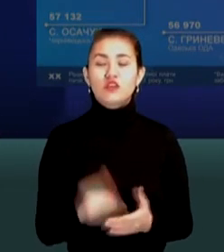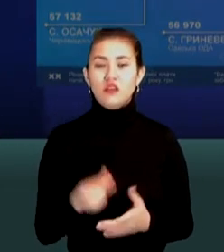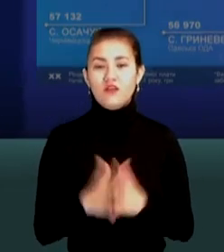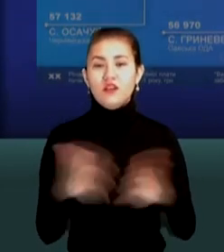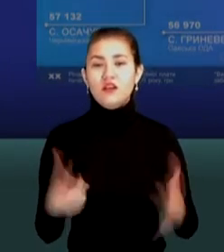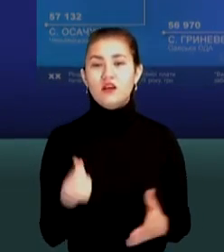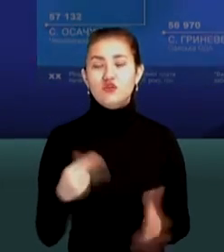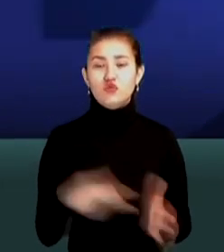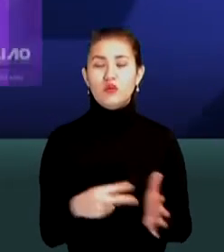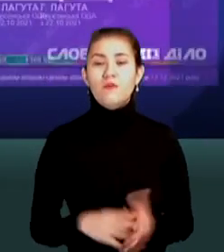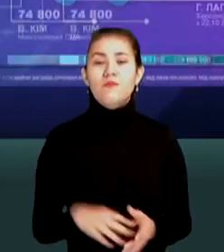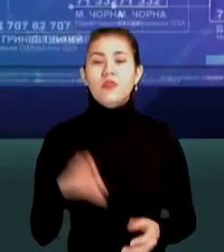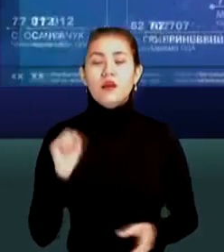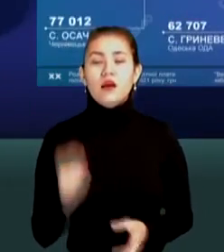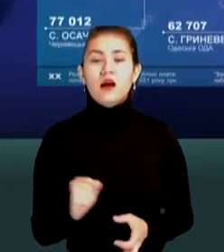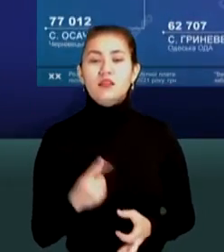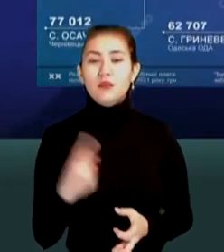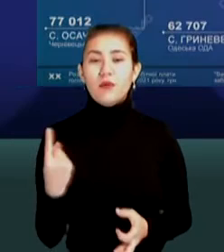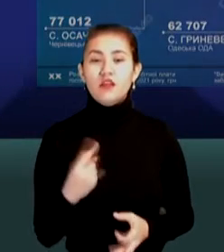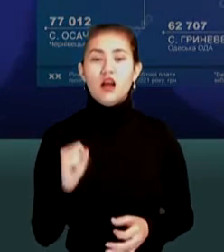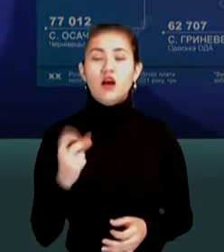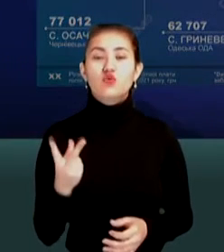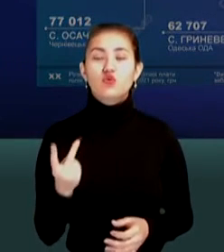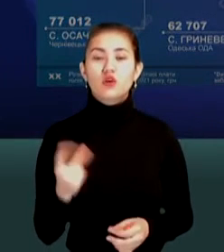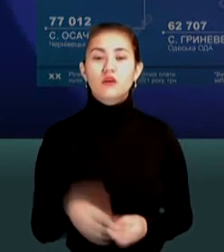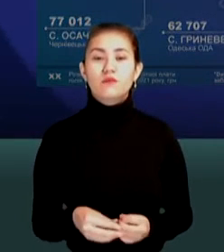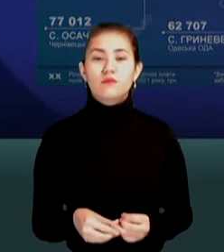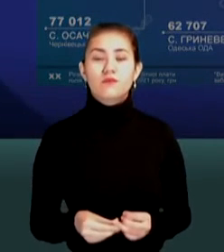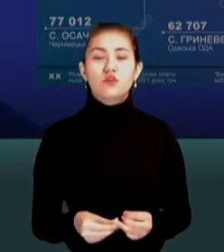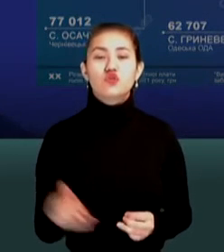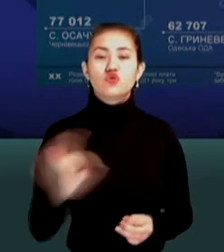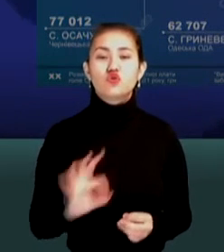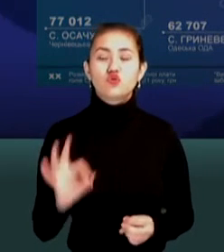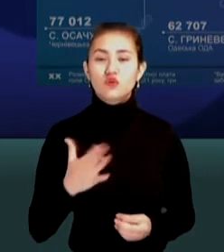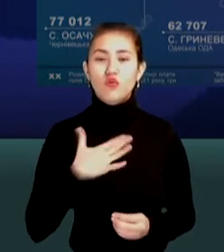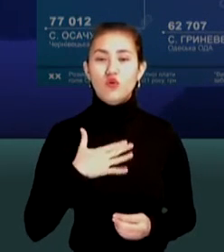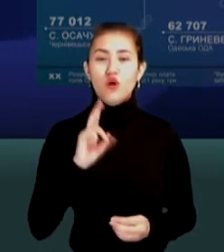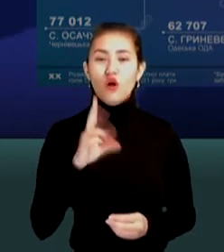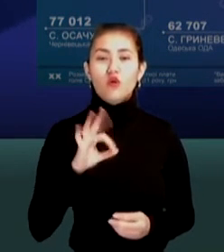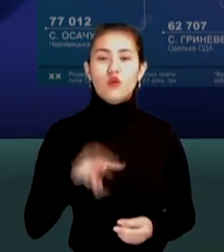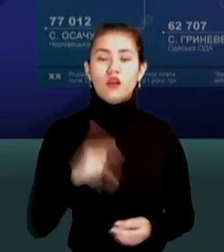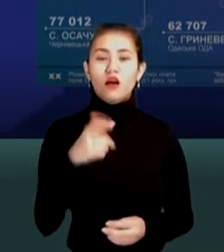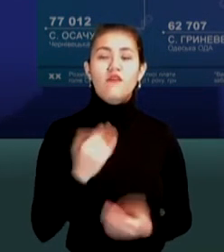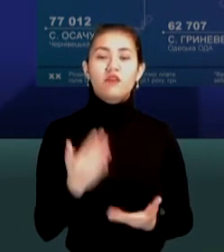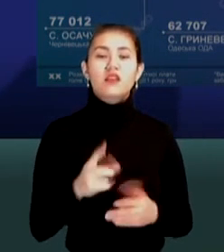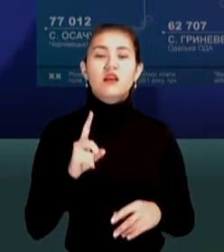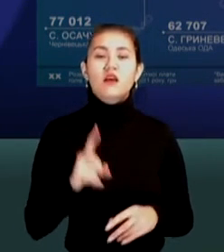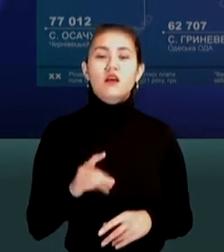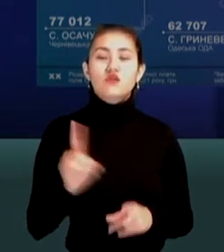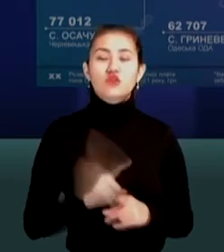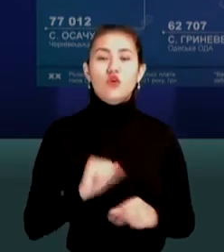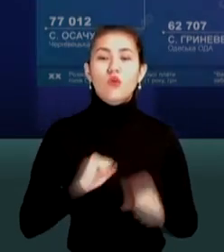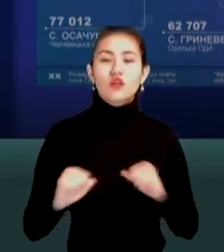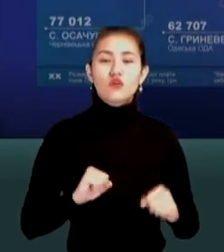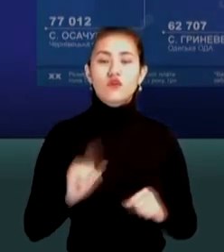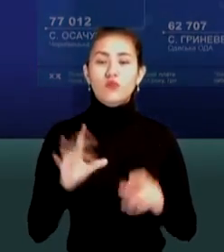сума. Це перше. Друге, що стосується мого колеги, він відкомандирований від